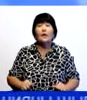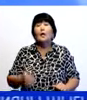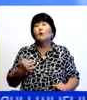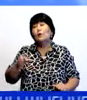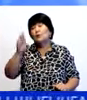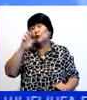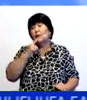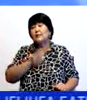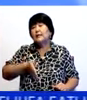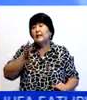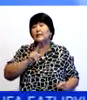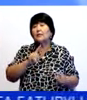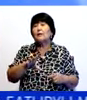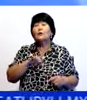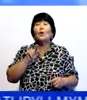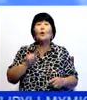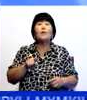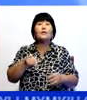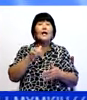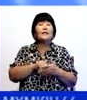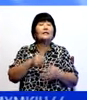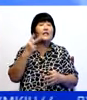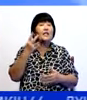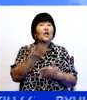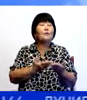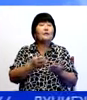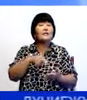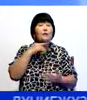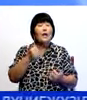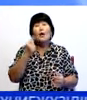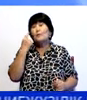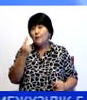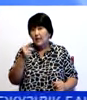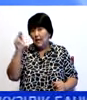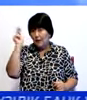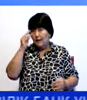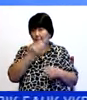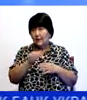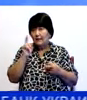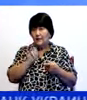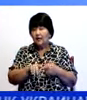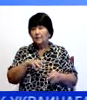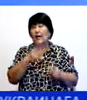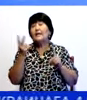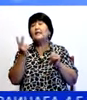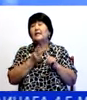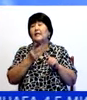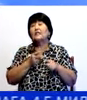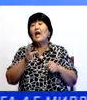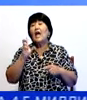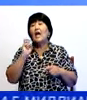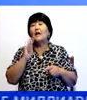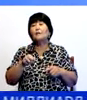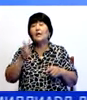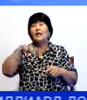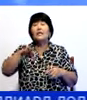Бүгін үкіметтің селекторлық мәжілісі өтті. Онда негізінен екі мәселеге мән берілді. Бірі білім саласына қатысты болса, екіншісі әкімдердің